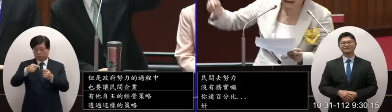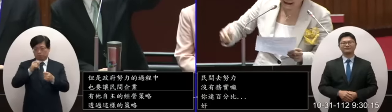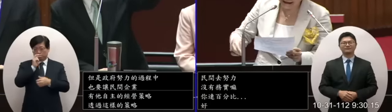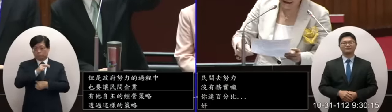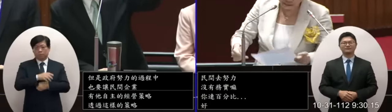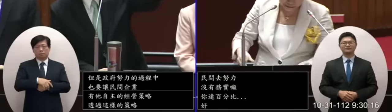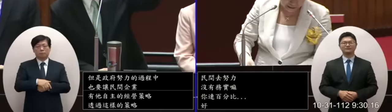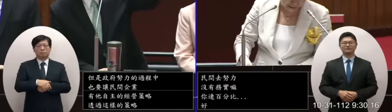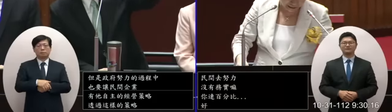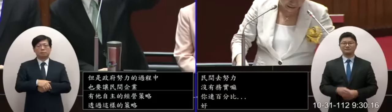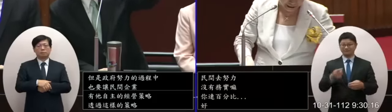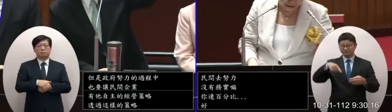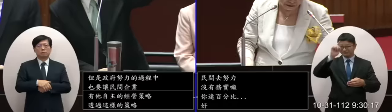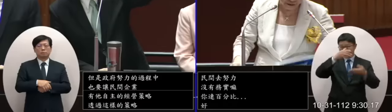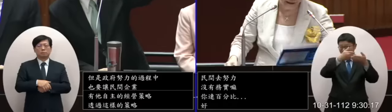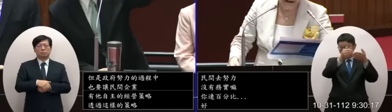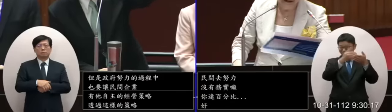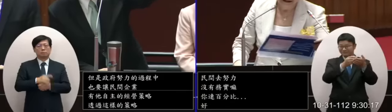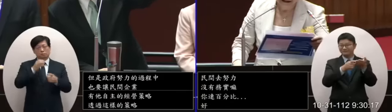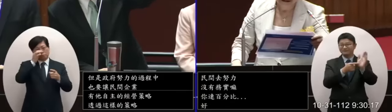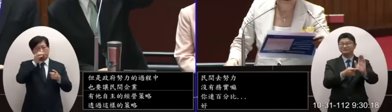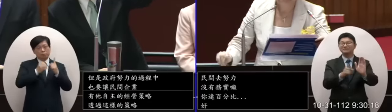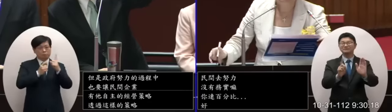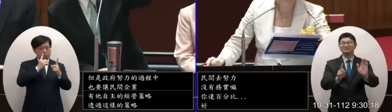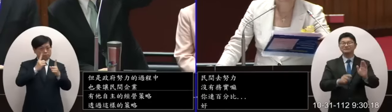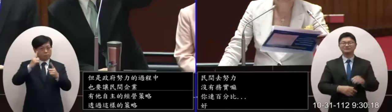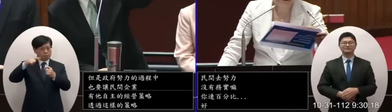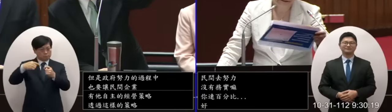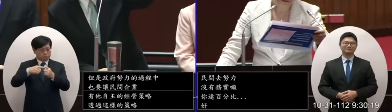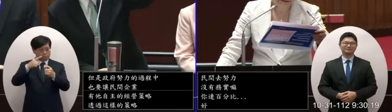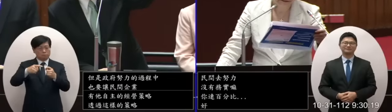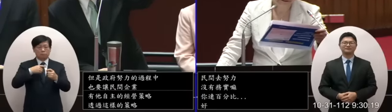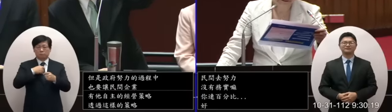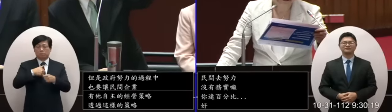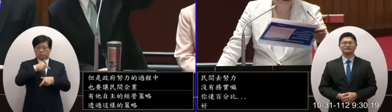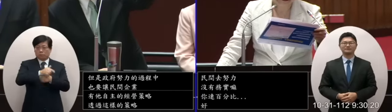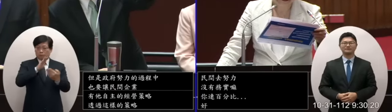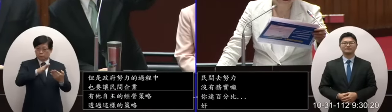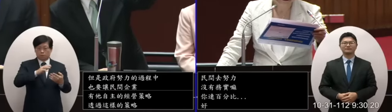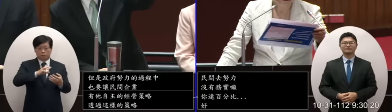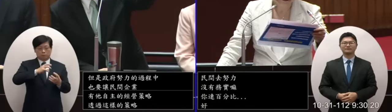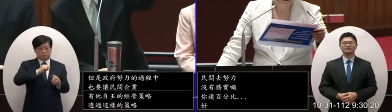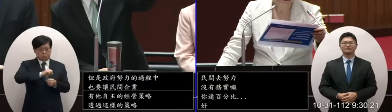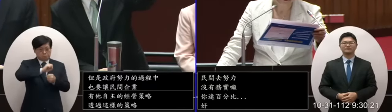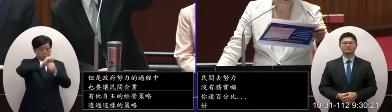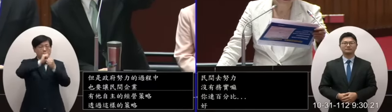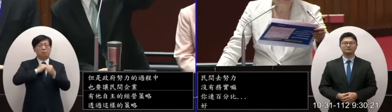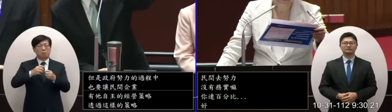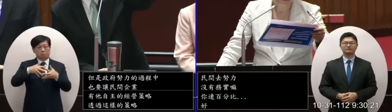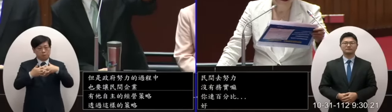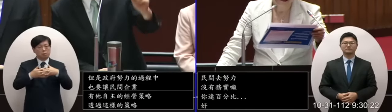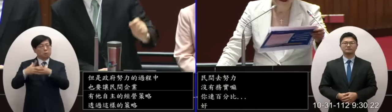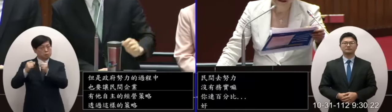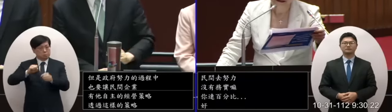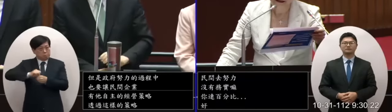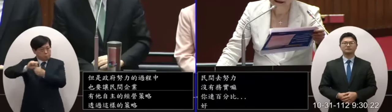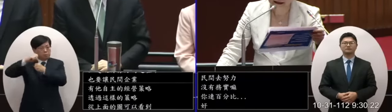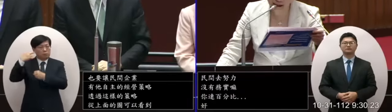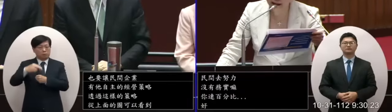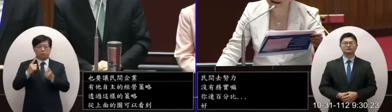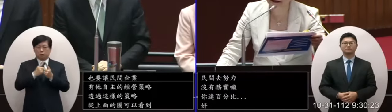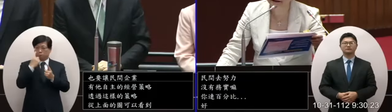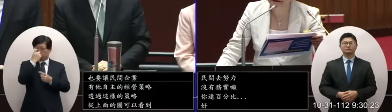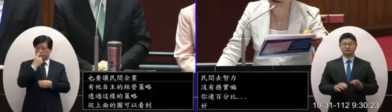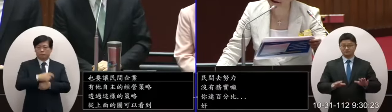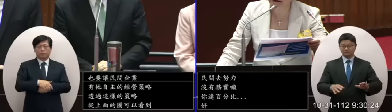候呢， 前一个图才跟你看， 你看111年的时候，南向国家增加，美国增加，日本增加，而且对欧洲，